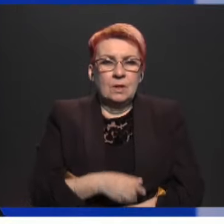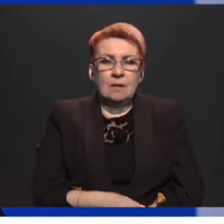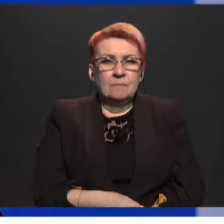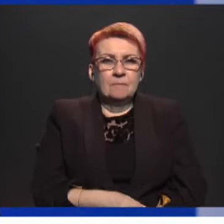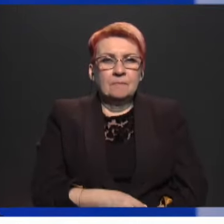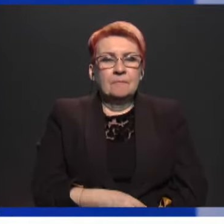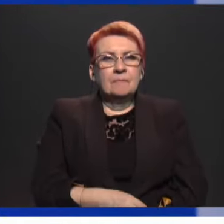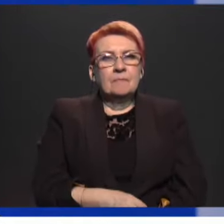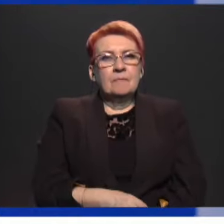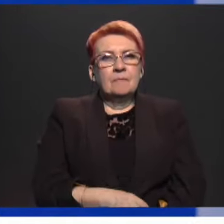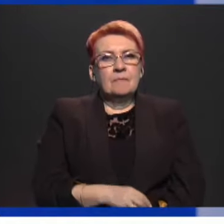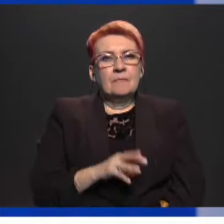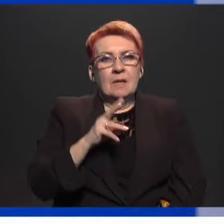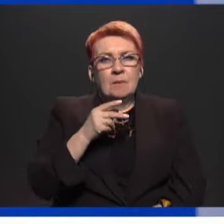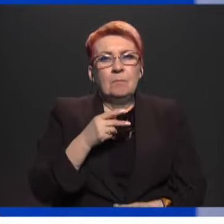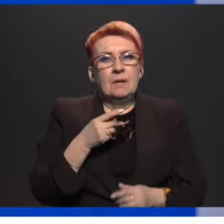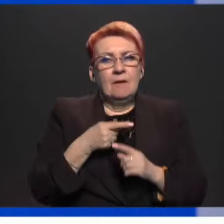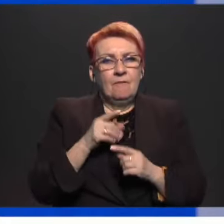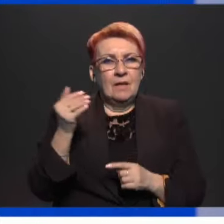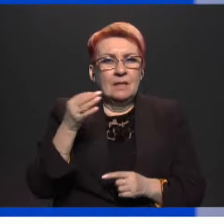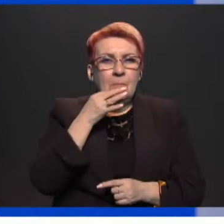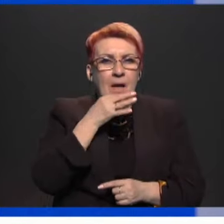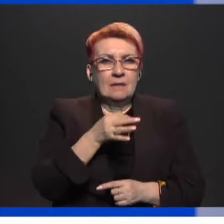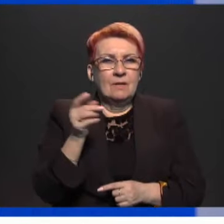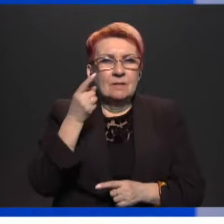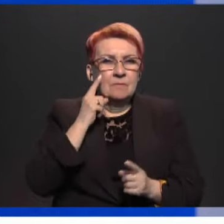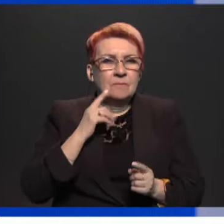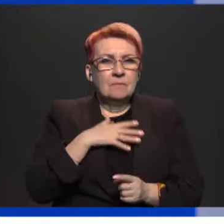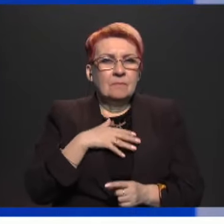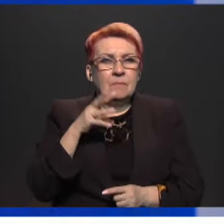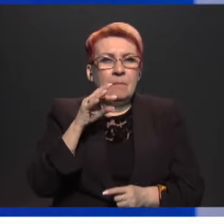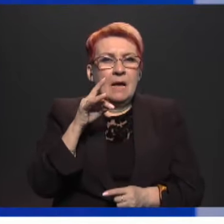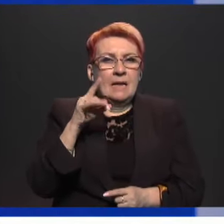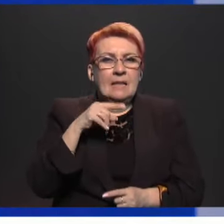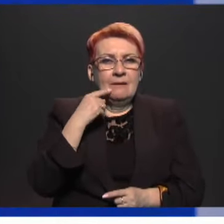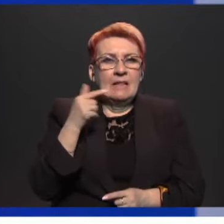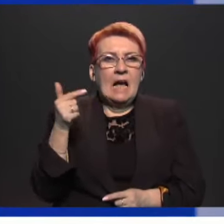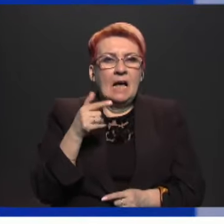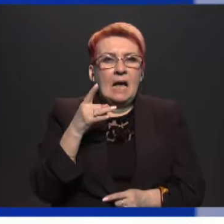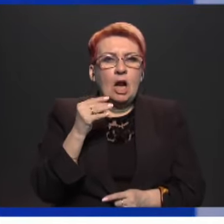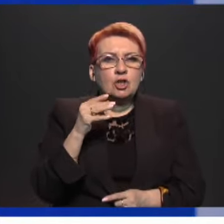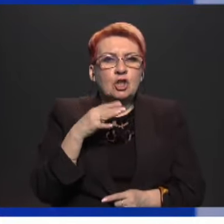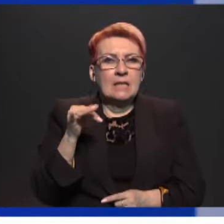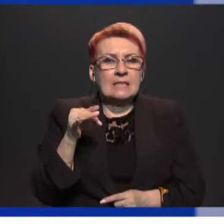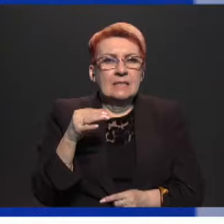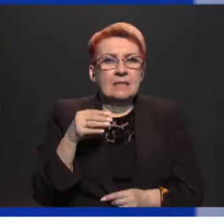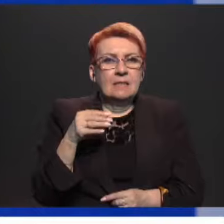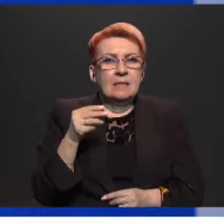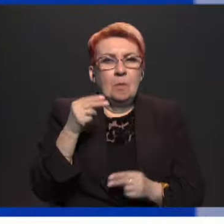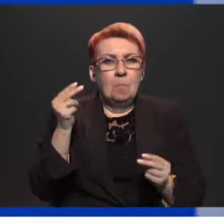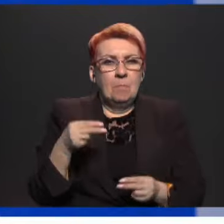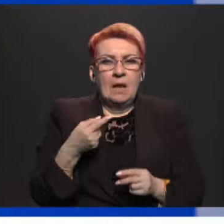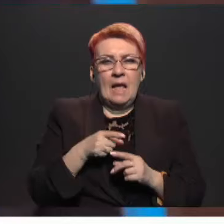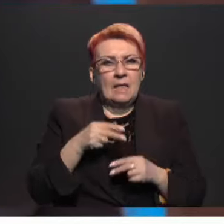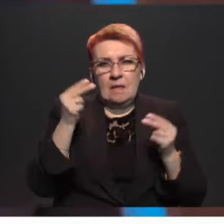что мы читаем в этом ответе, все-таки то, что Марина называет гражданским браком, это первое, никаким, да, что здесь... браком